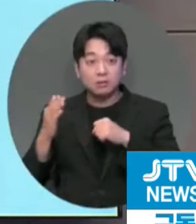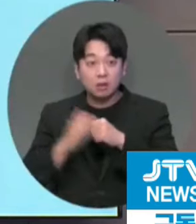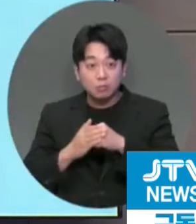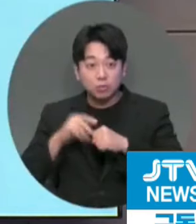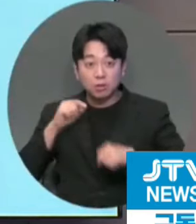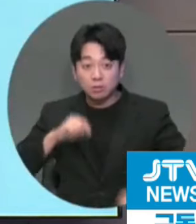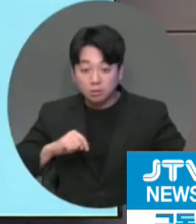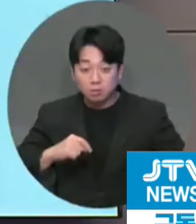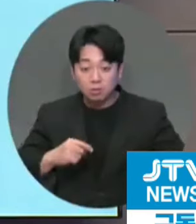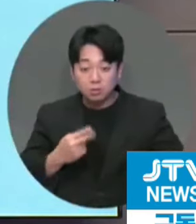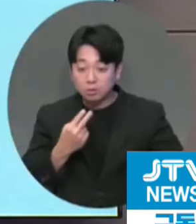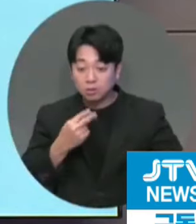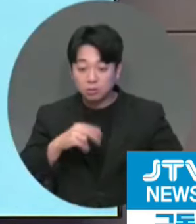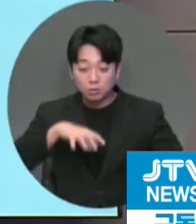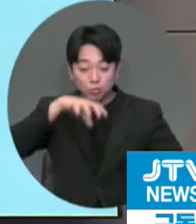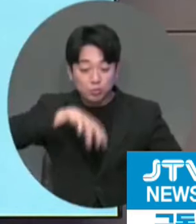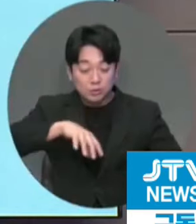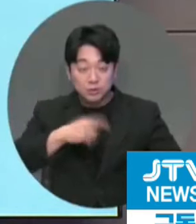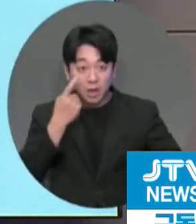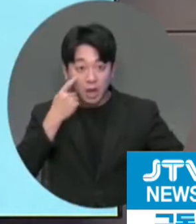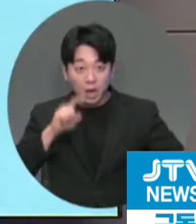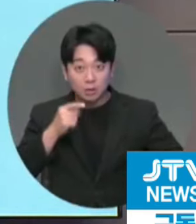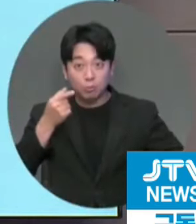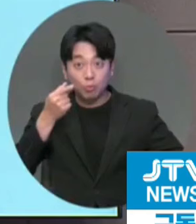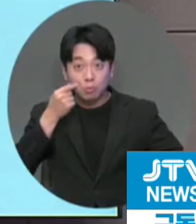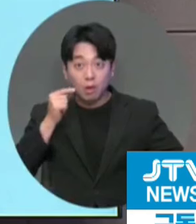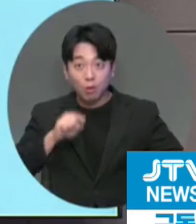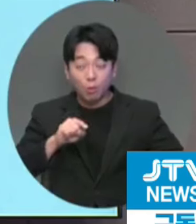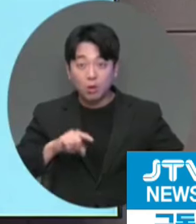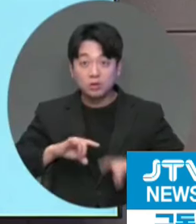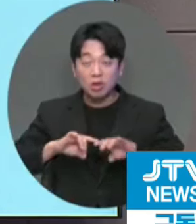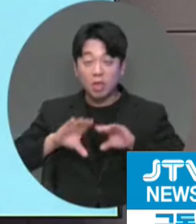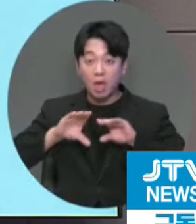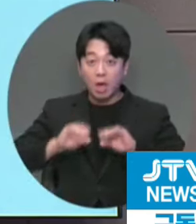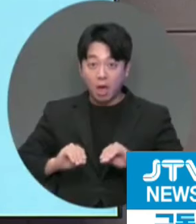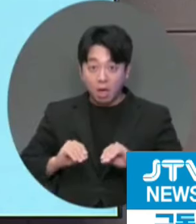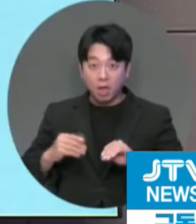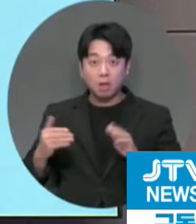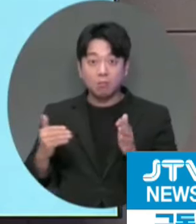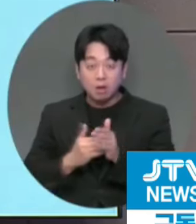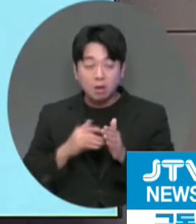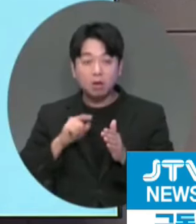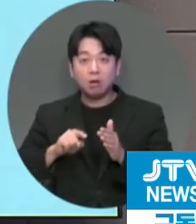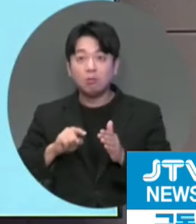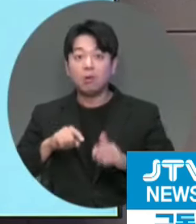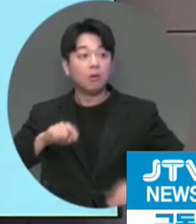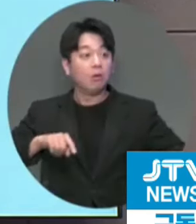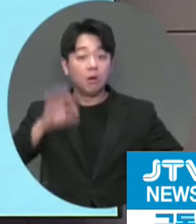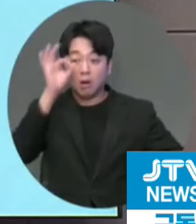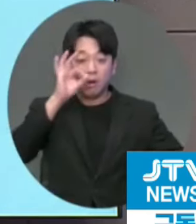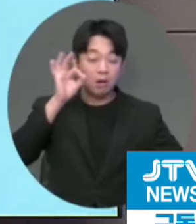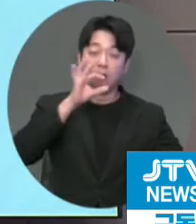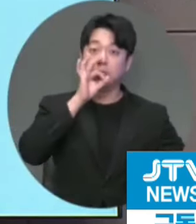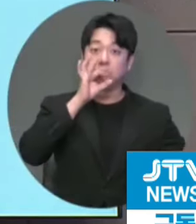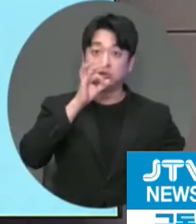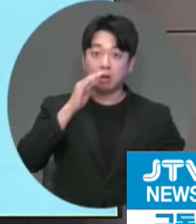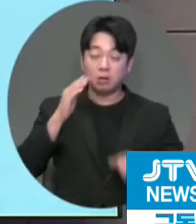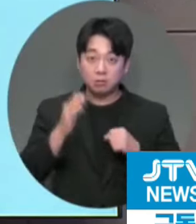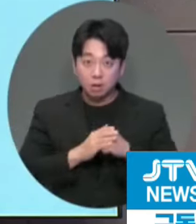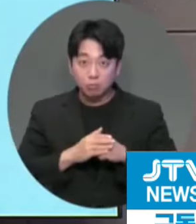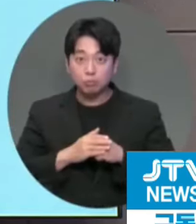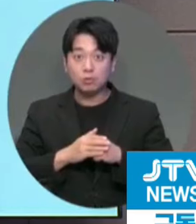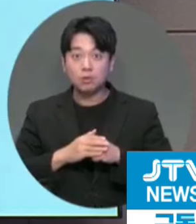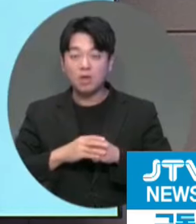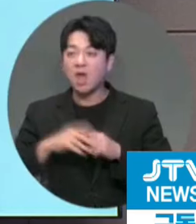시 이제 전자 장치가 오프가 돼버려요. 장치가 꺼집니다. 그럼 저희가 대상자를 찾을 수가 없습니다. 그러면은 전